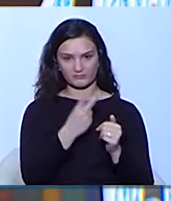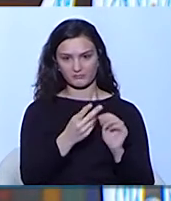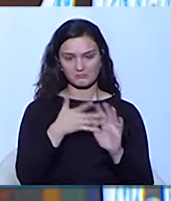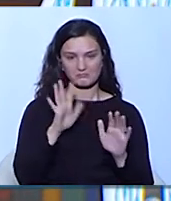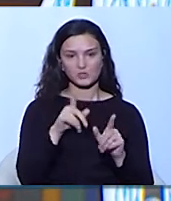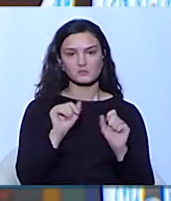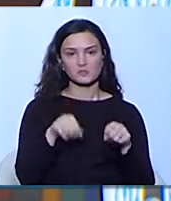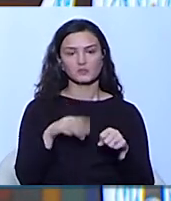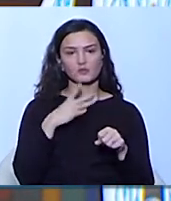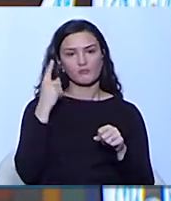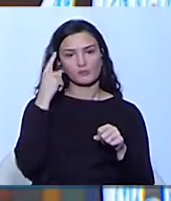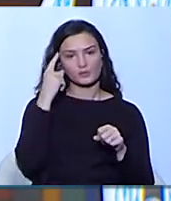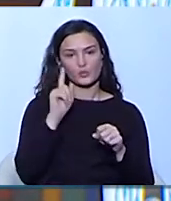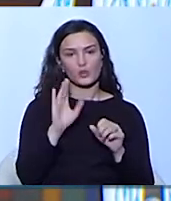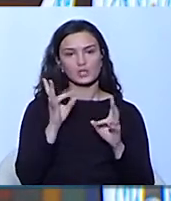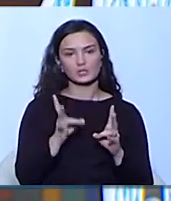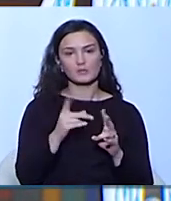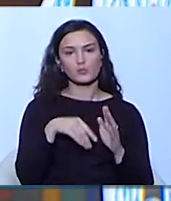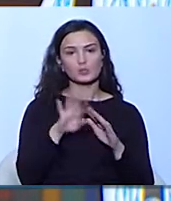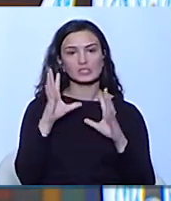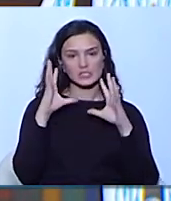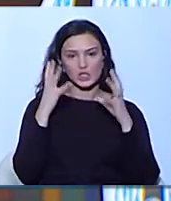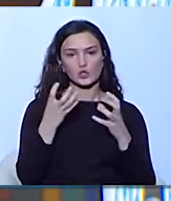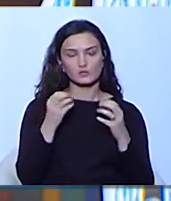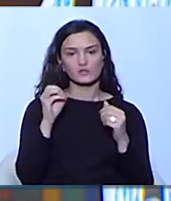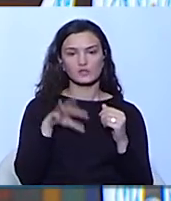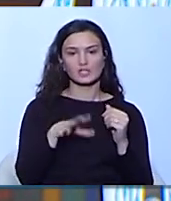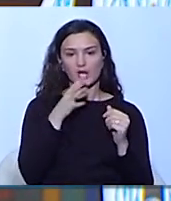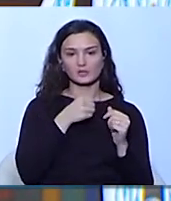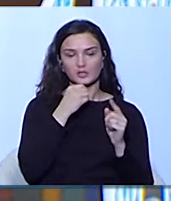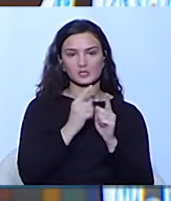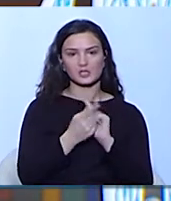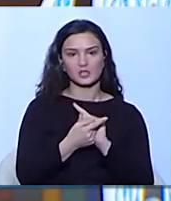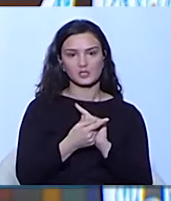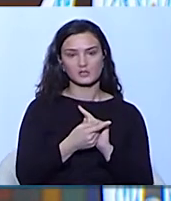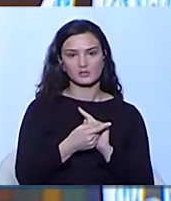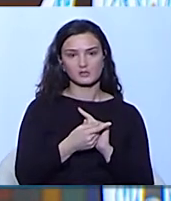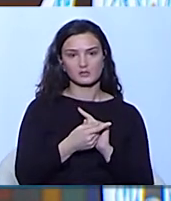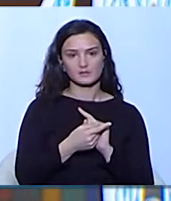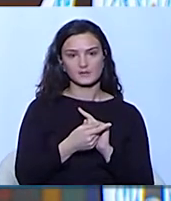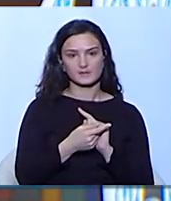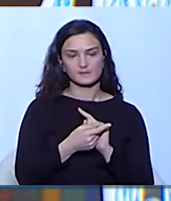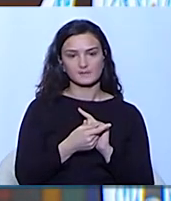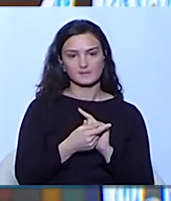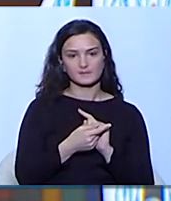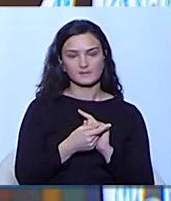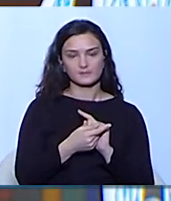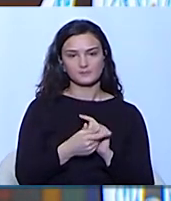ანალიზით, მაშინ შეიძლება დავფიქრდეთ, ხო არ ხდება რამე უფრო სერიოზული, ვიდრე გარდატეხის ასაკის ნიშნები.